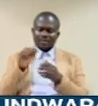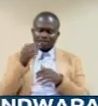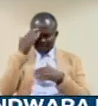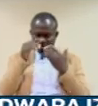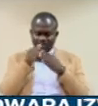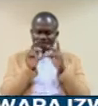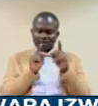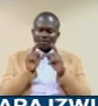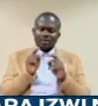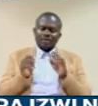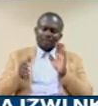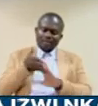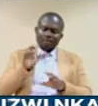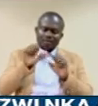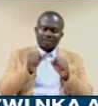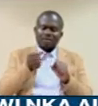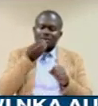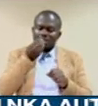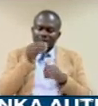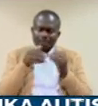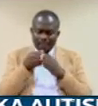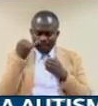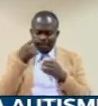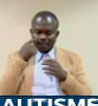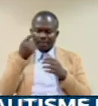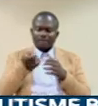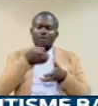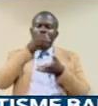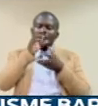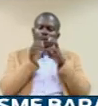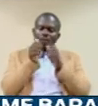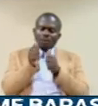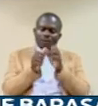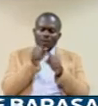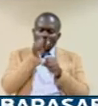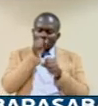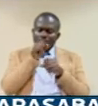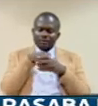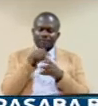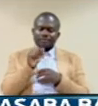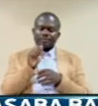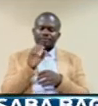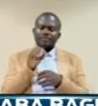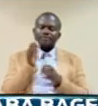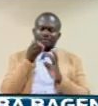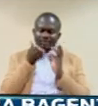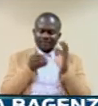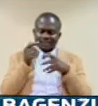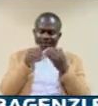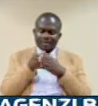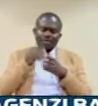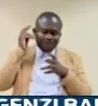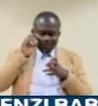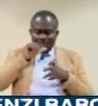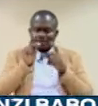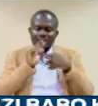hari abantu bapfa gufata regime, abonye akanywa amazi arimo indimu, akarya salade gusa. Ibyo yumva undi muntu